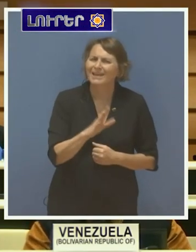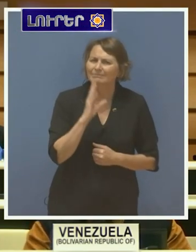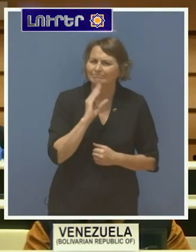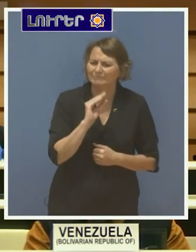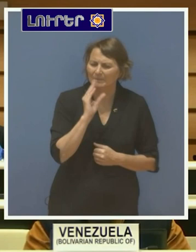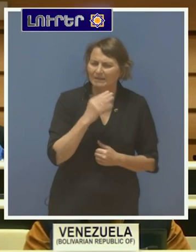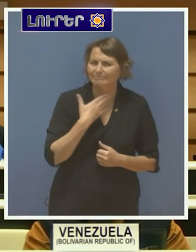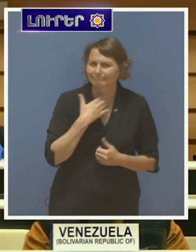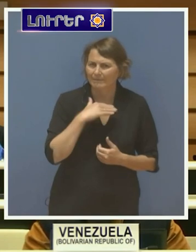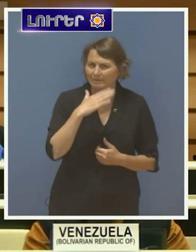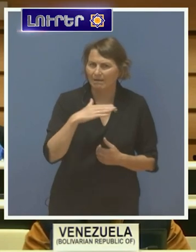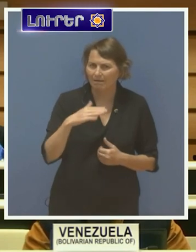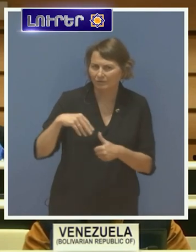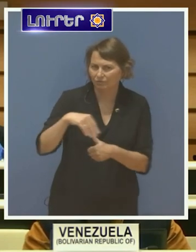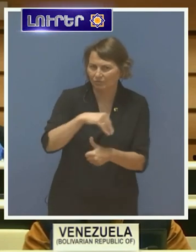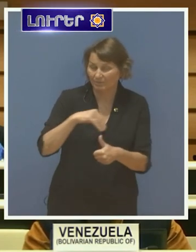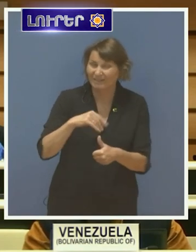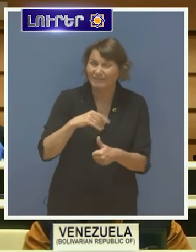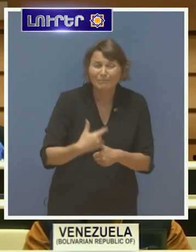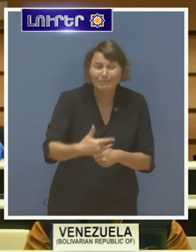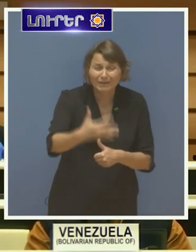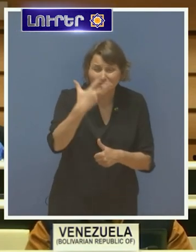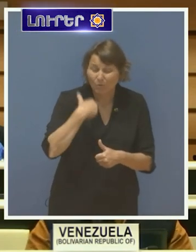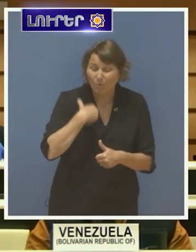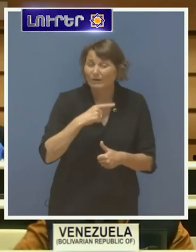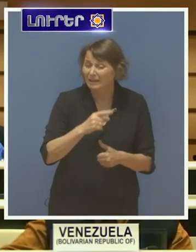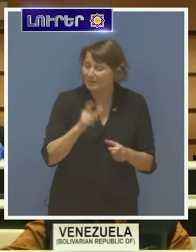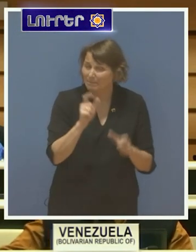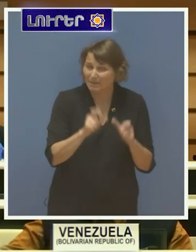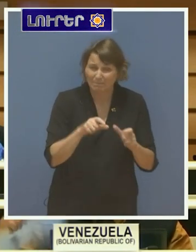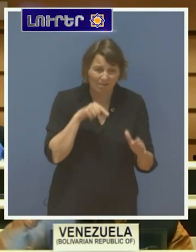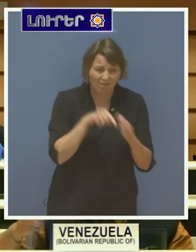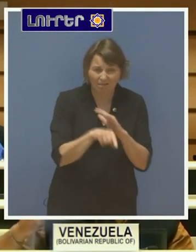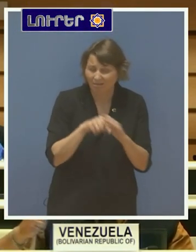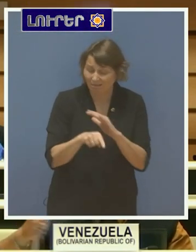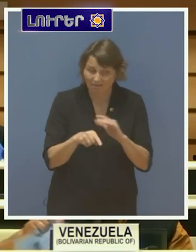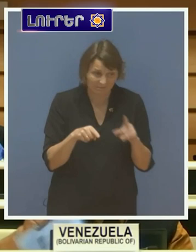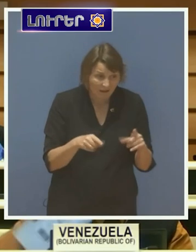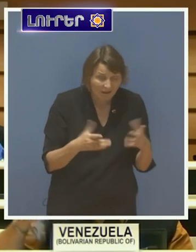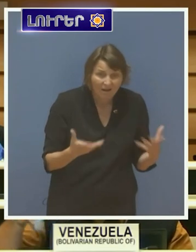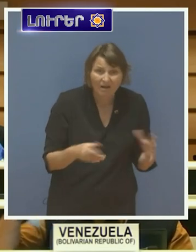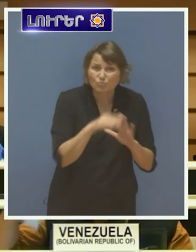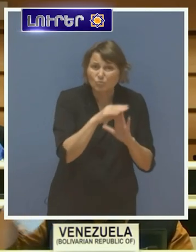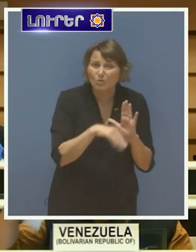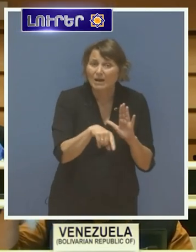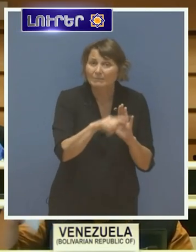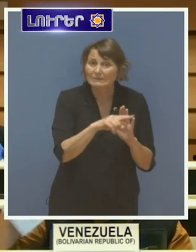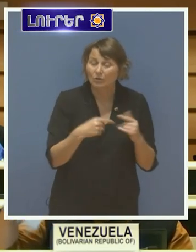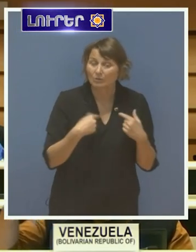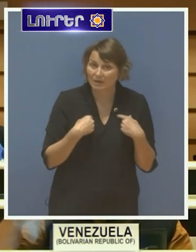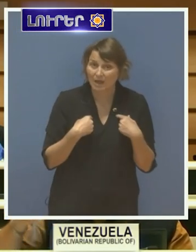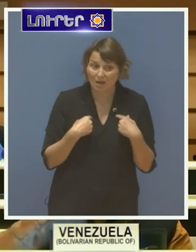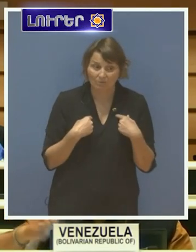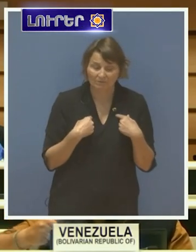լեզուներու հարցը չի կարող դիտարկվել առանց հաշվի առնելու այն փաստը, որ բնաջնջումը լեզվյան հետացումին հետևանքներեն մեկն է, առանց հաշվի առնելու